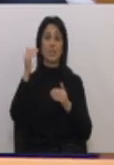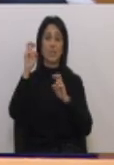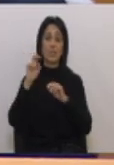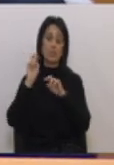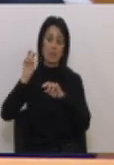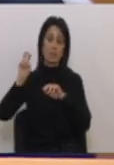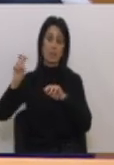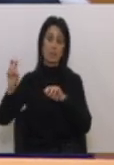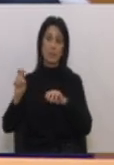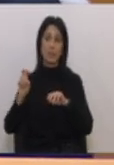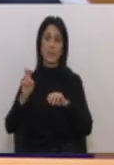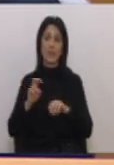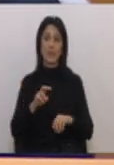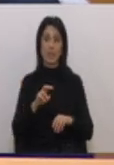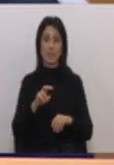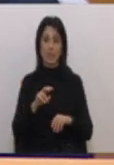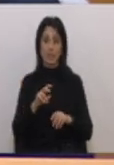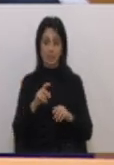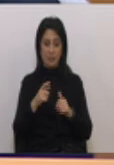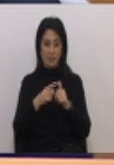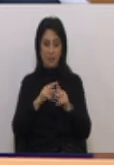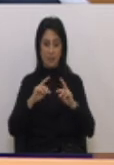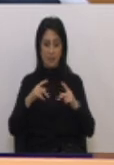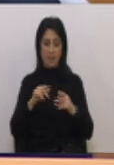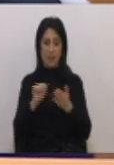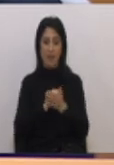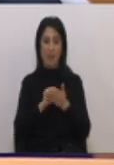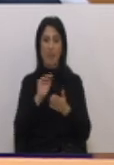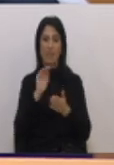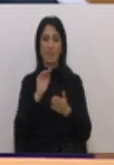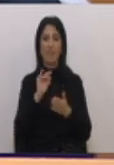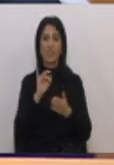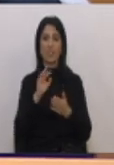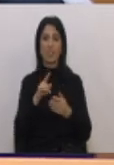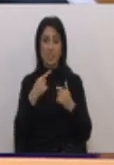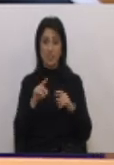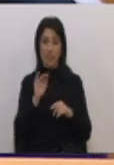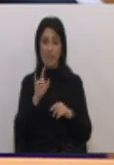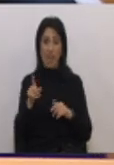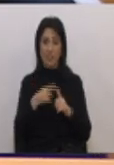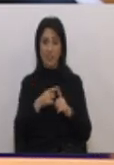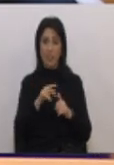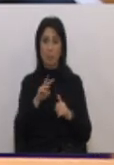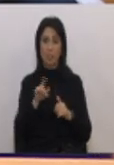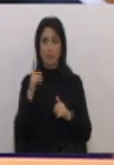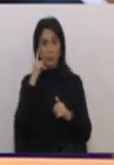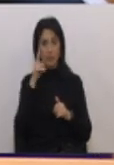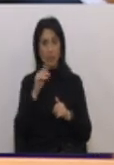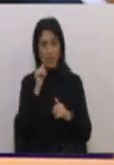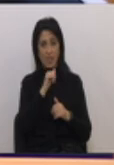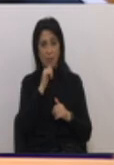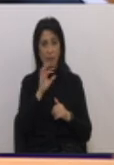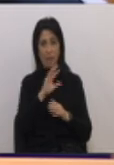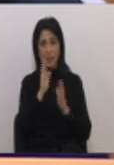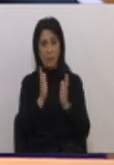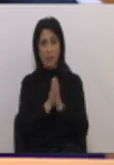schedan. Michel, gada arpes, practicias, documentul tău arări actualuri da, scuacuie ca practicias da. Tu ești nemgon gimala, veni ma, amas